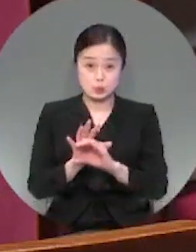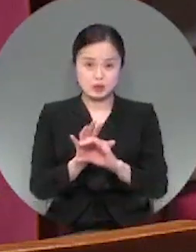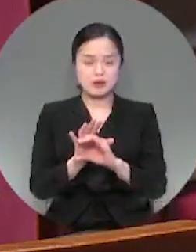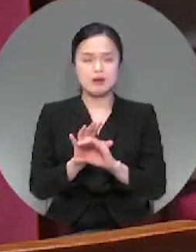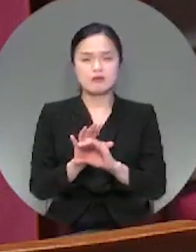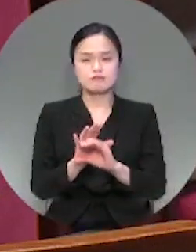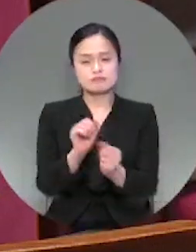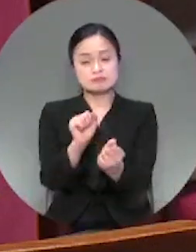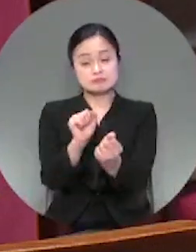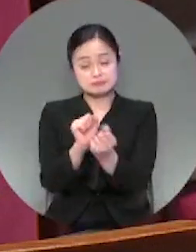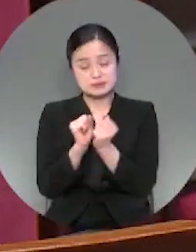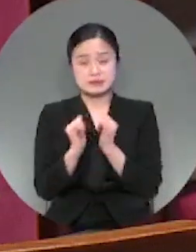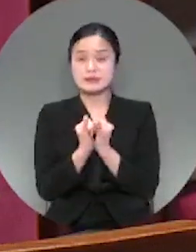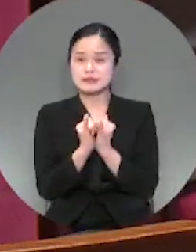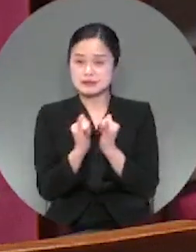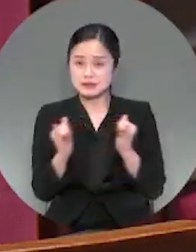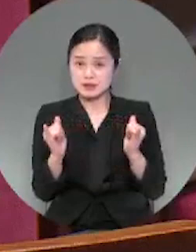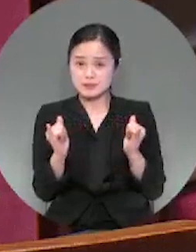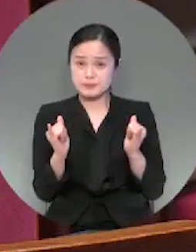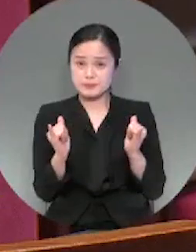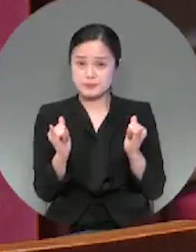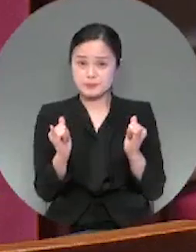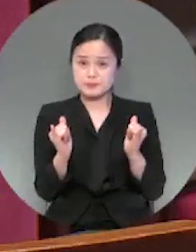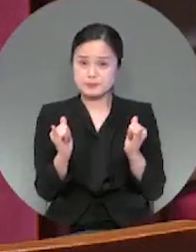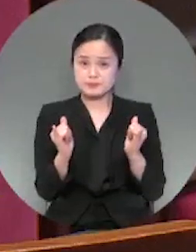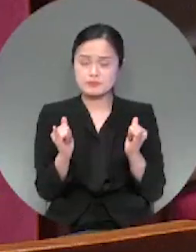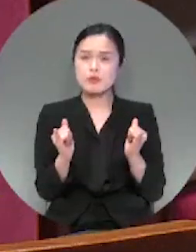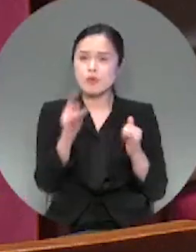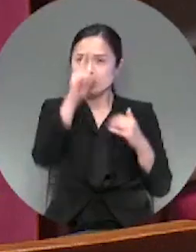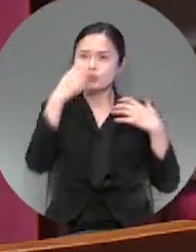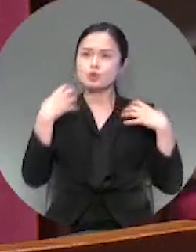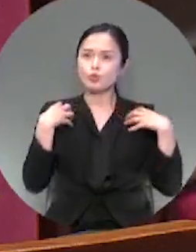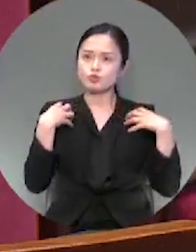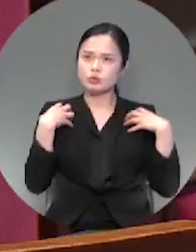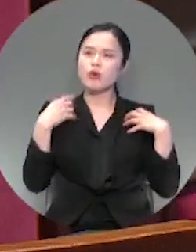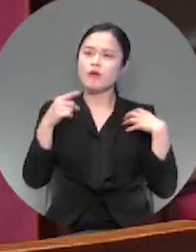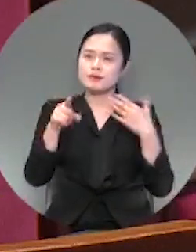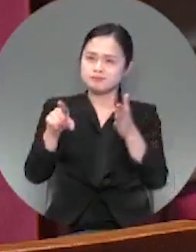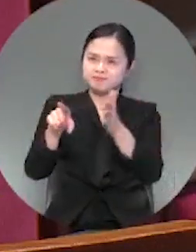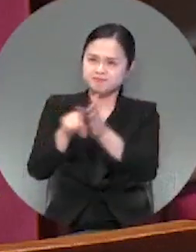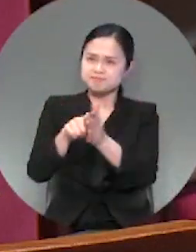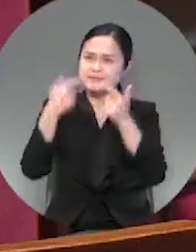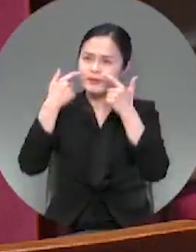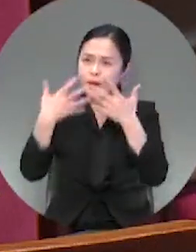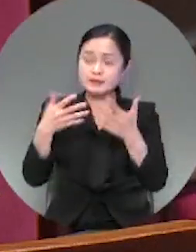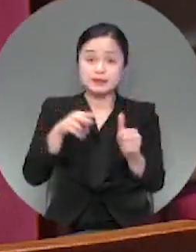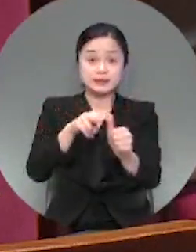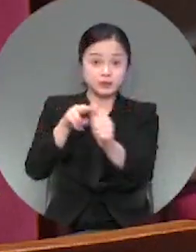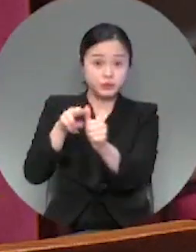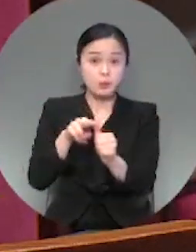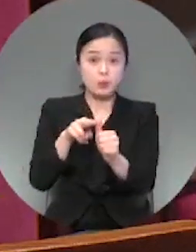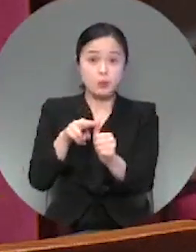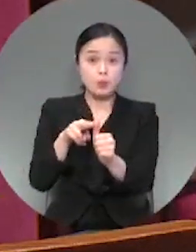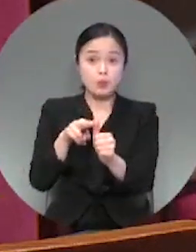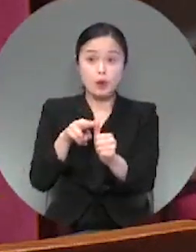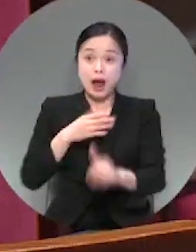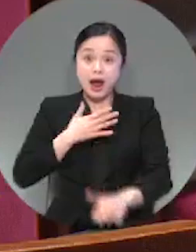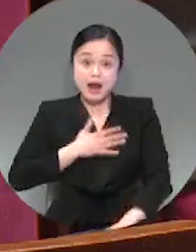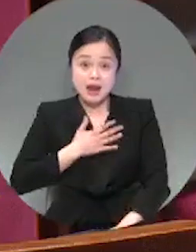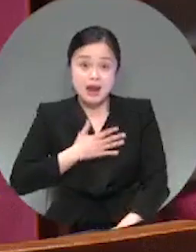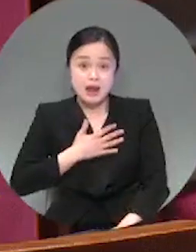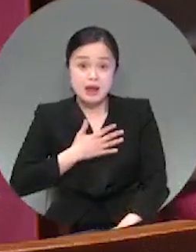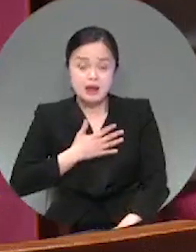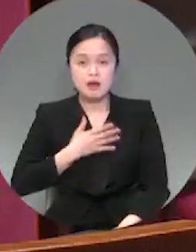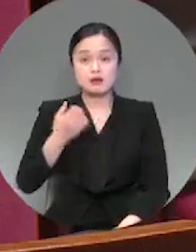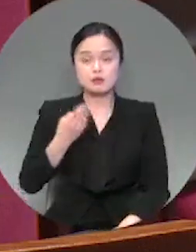그 해당되는 분들은 믿고 신뢰할 만한 정보를 얻거나 아니면 충분한 내가 이거